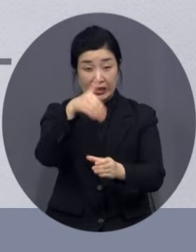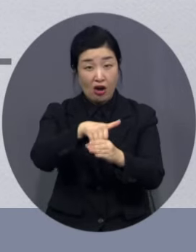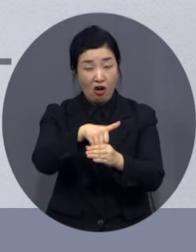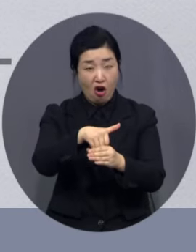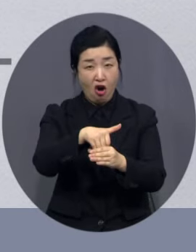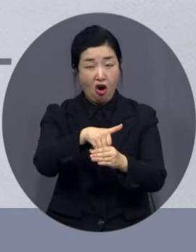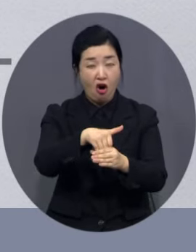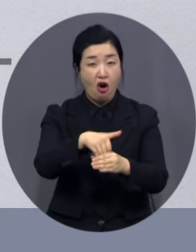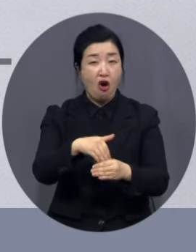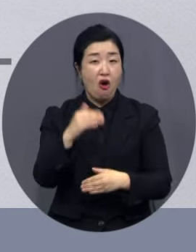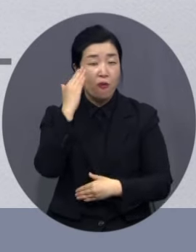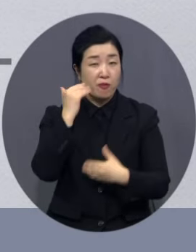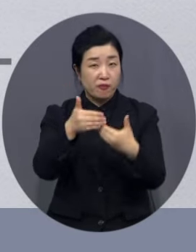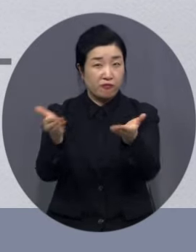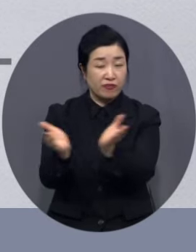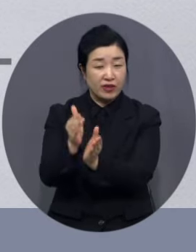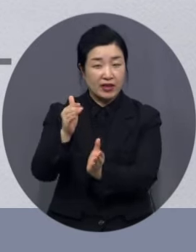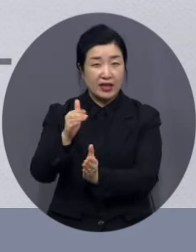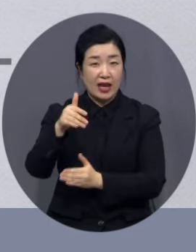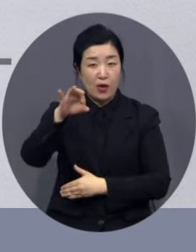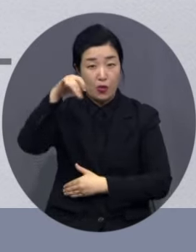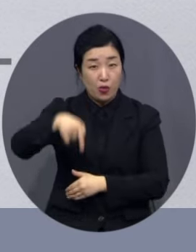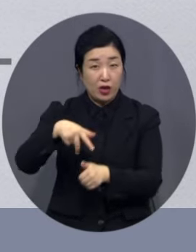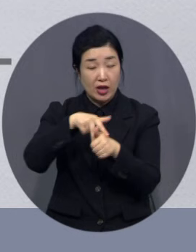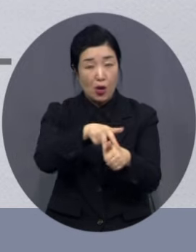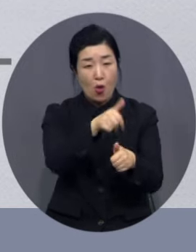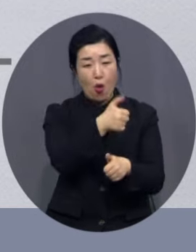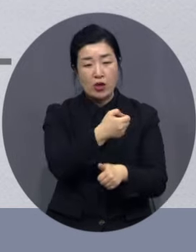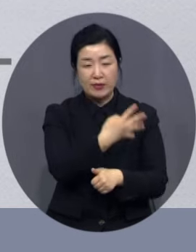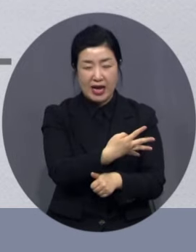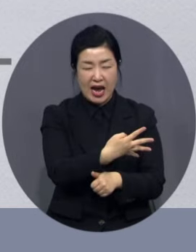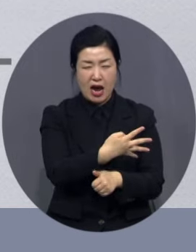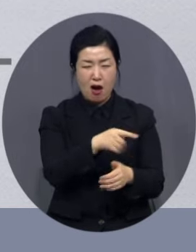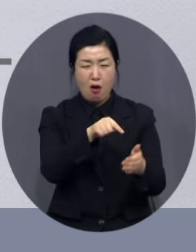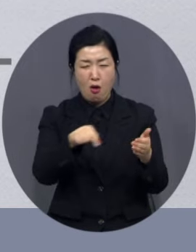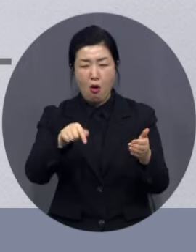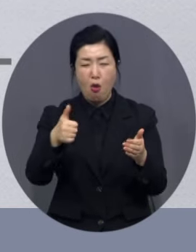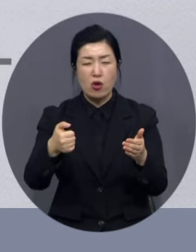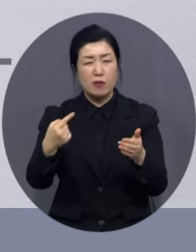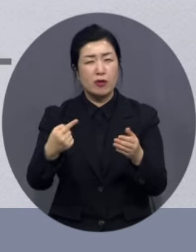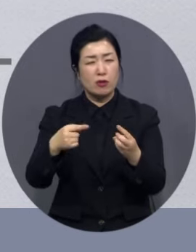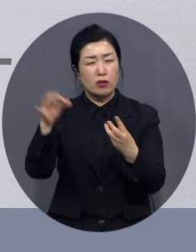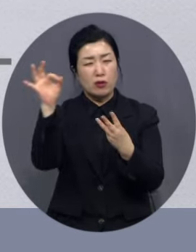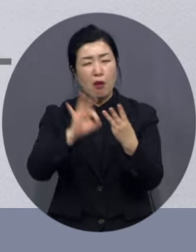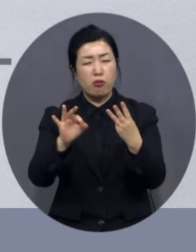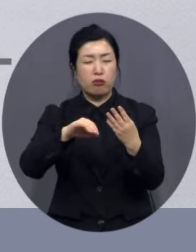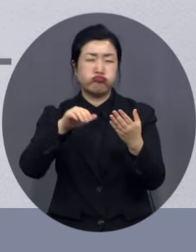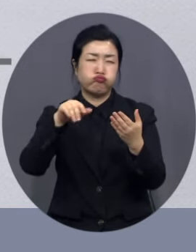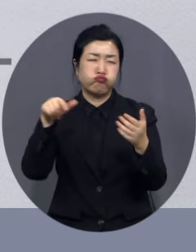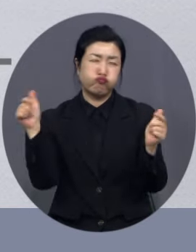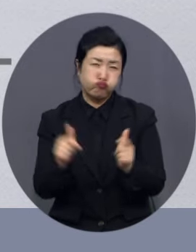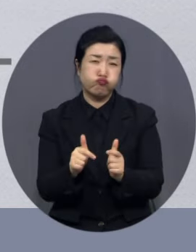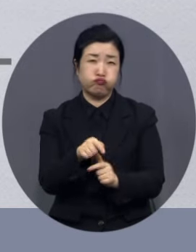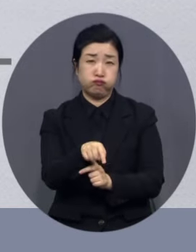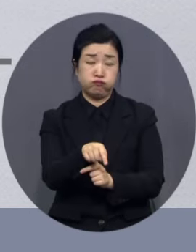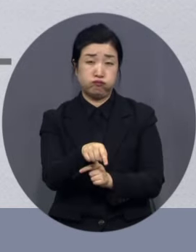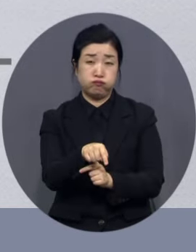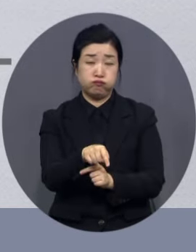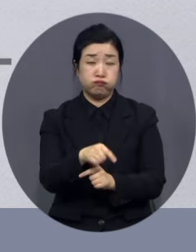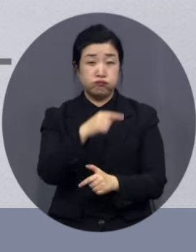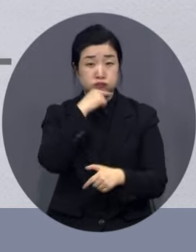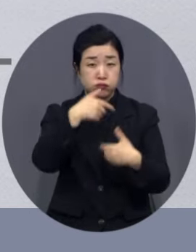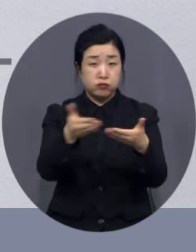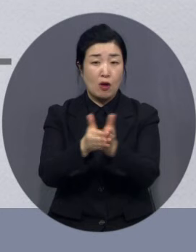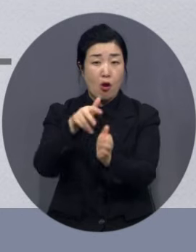더불어민주당 위성권 후보가 54% 51% 3% 포인트 낮아졌고 국민의 힘